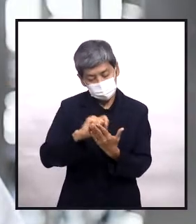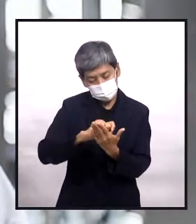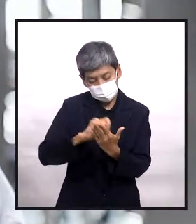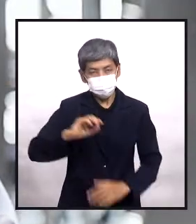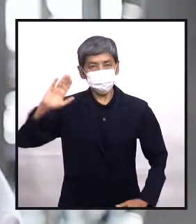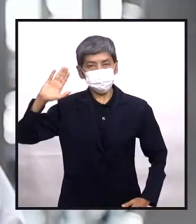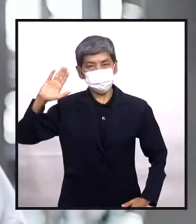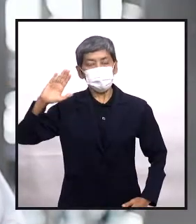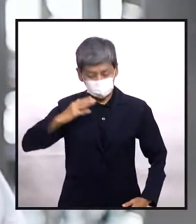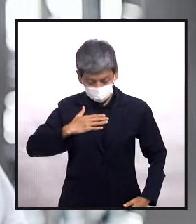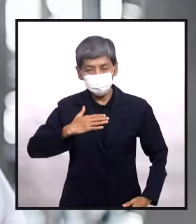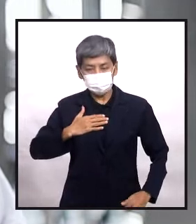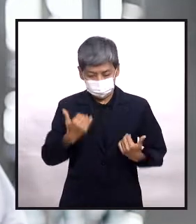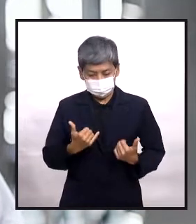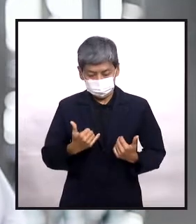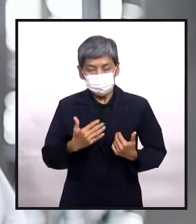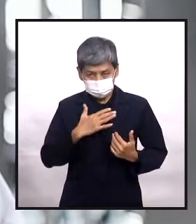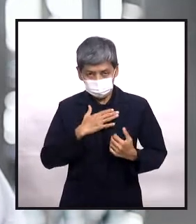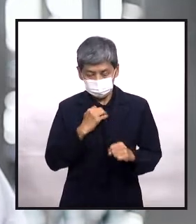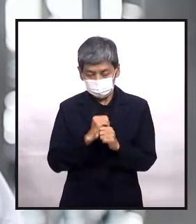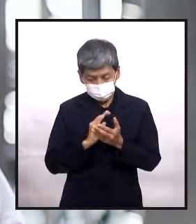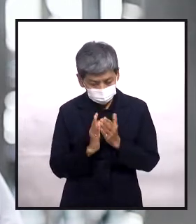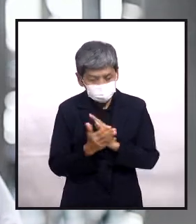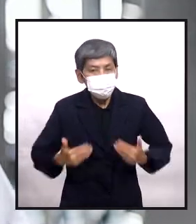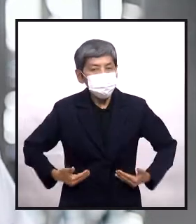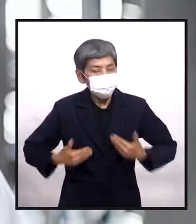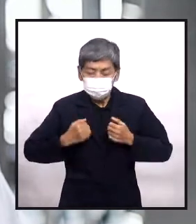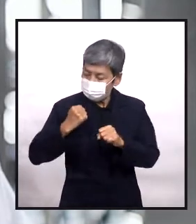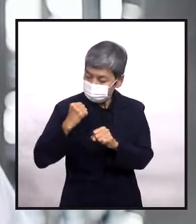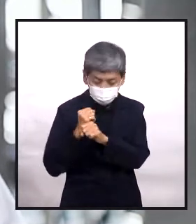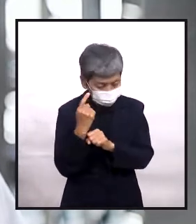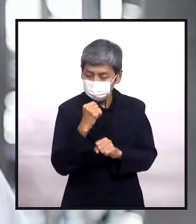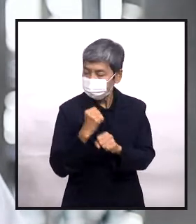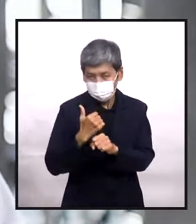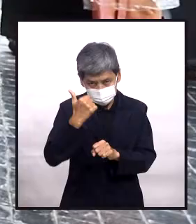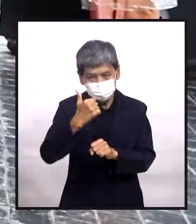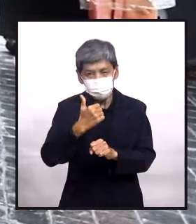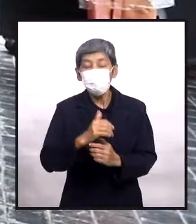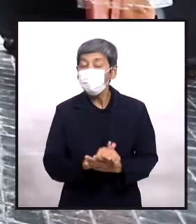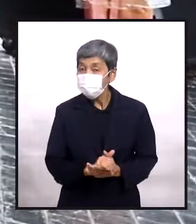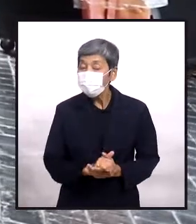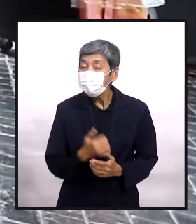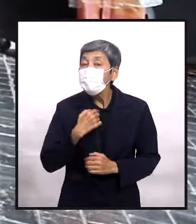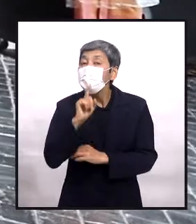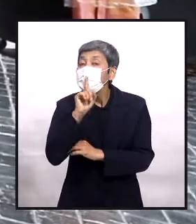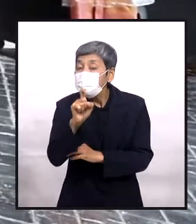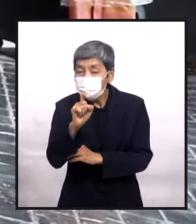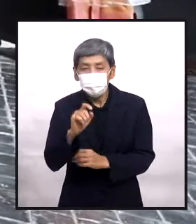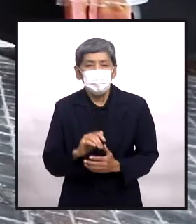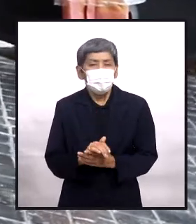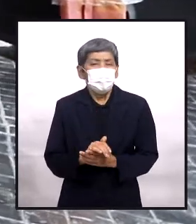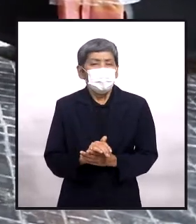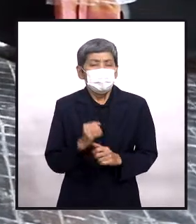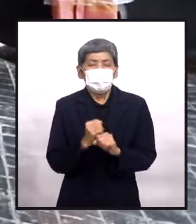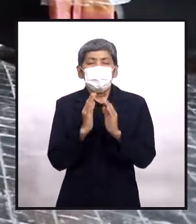เขียนปฏิญาว่าถัดจากวันนี้เขาจะเปลี่ยนชีวิตเนี่ยให้ทำอะไรที่ดีขึ้น พี่ถามหน่อยสิคะอย่างในส่วนของ